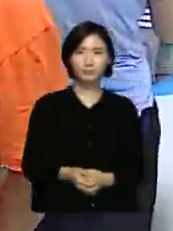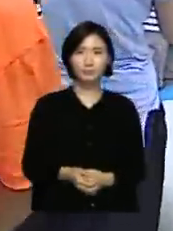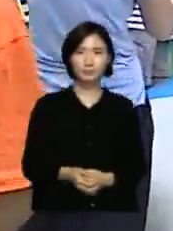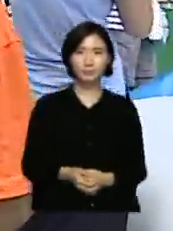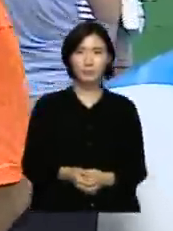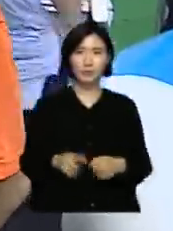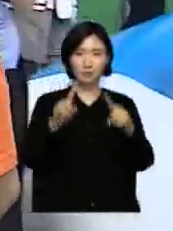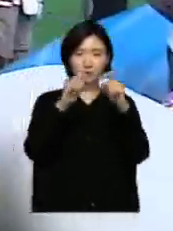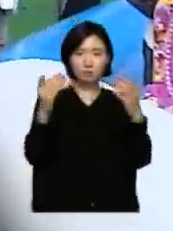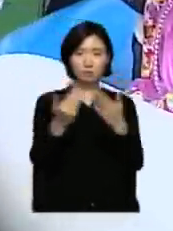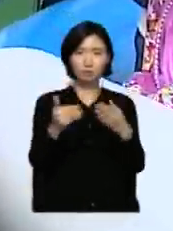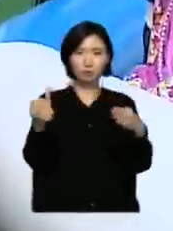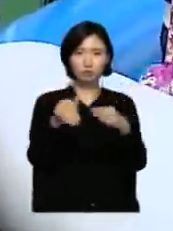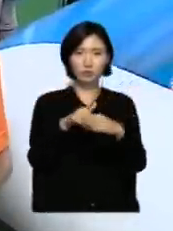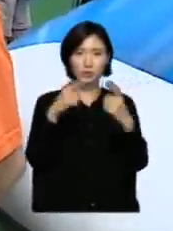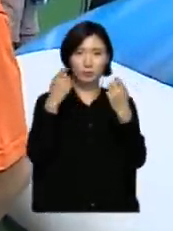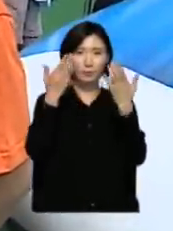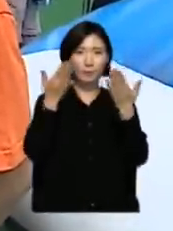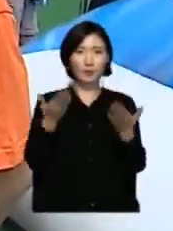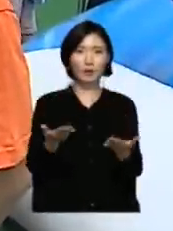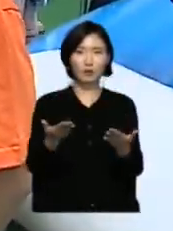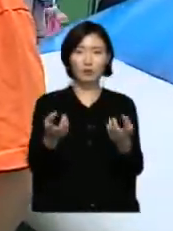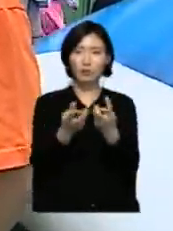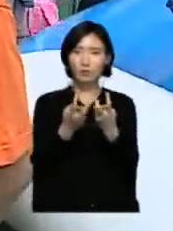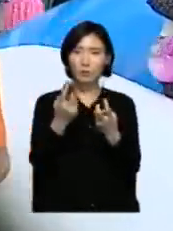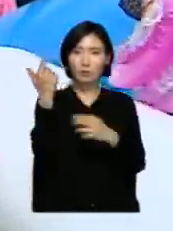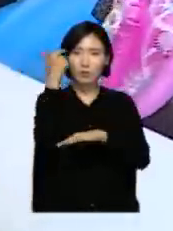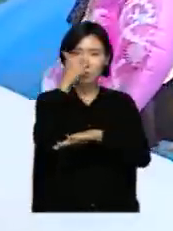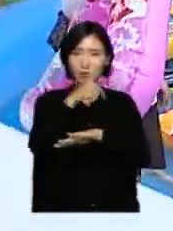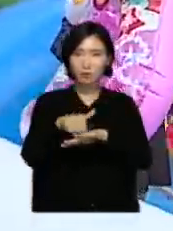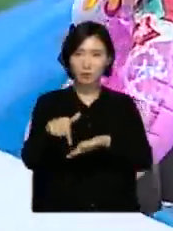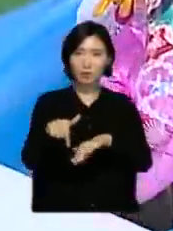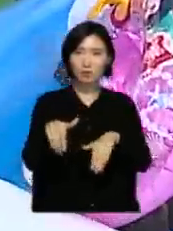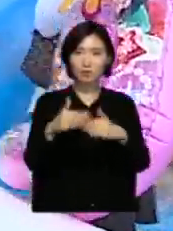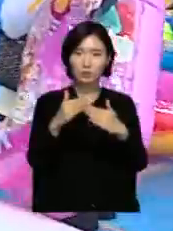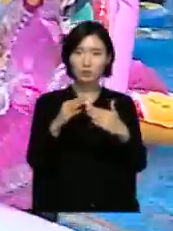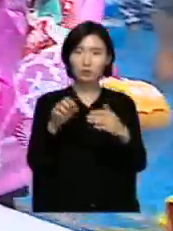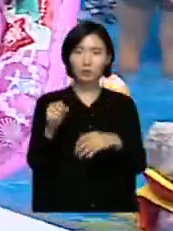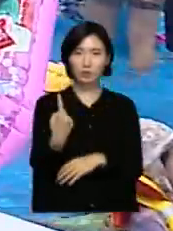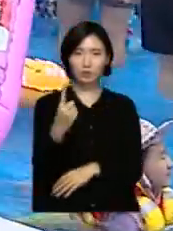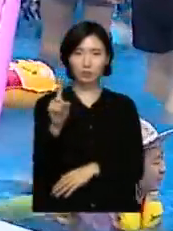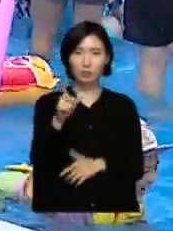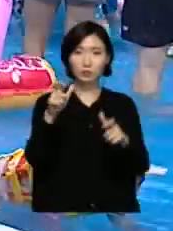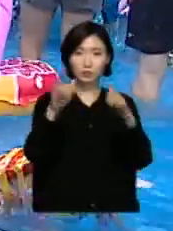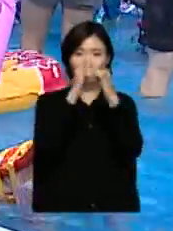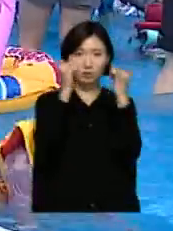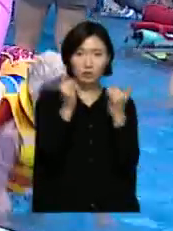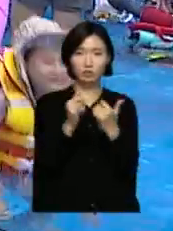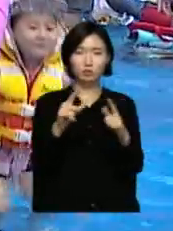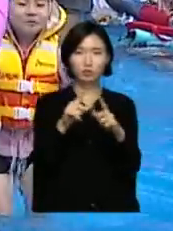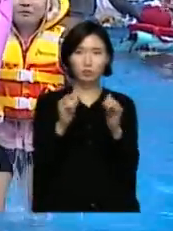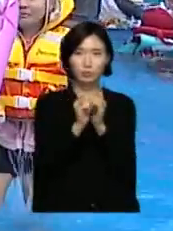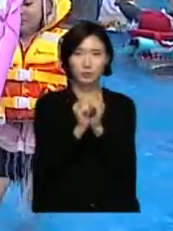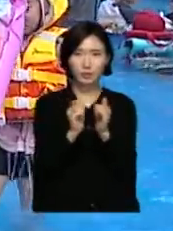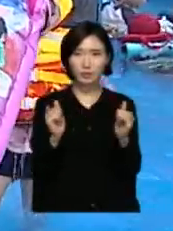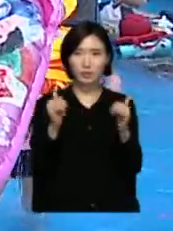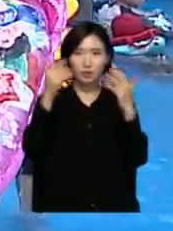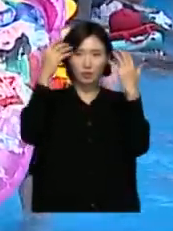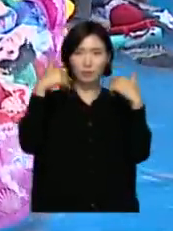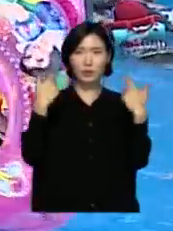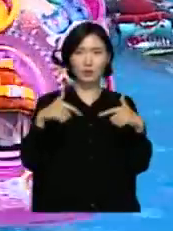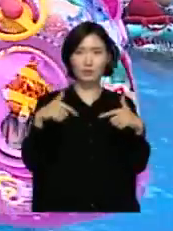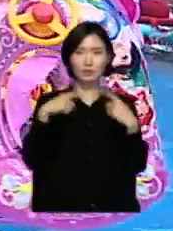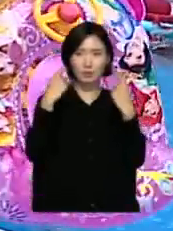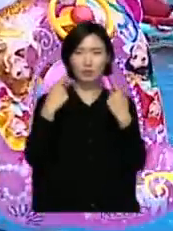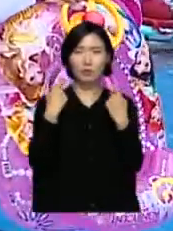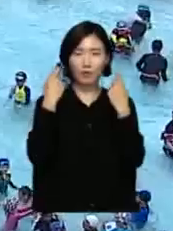자, 성북문화바캉스 어떻게 해서 이런 자리를 기획하게 됐습니까? 네, 이 지역사회에서 지역주민들이 사실 여름에 항상 피서를